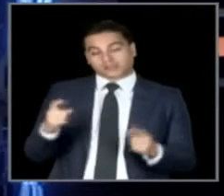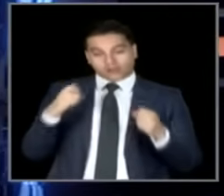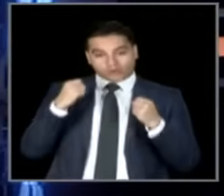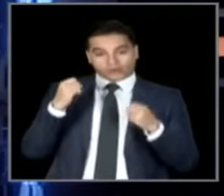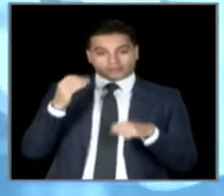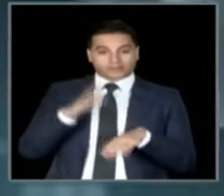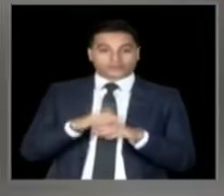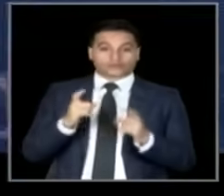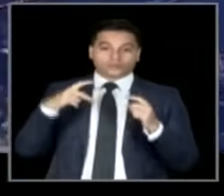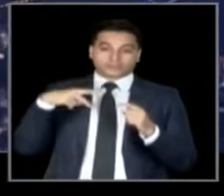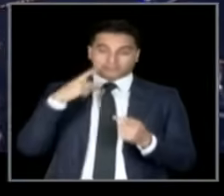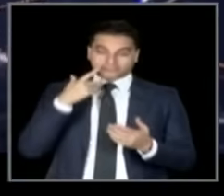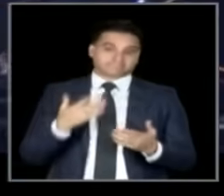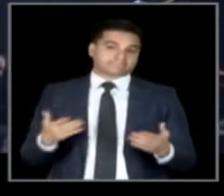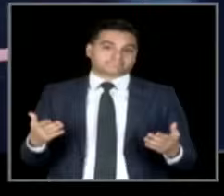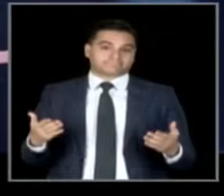دور الثمانية.